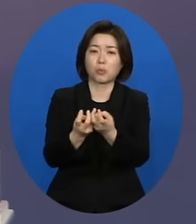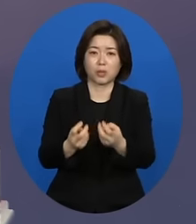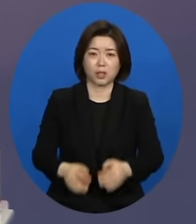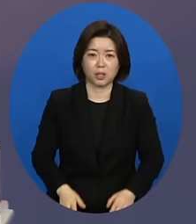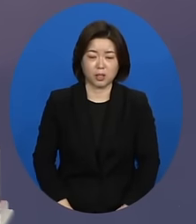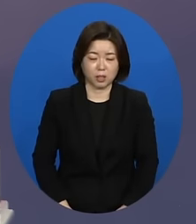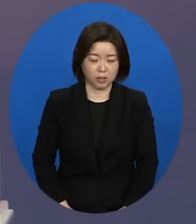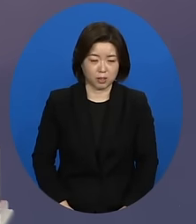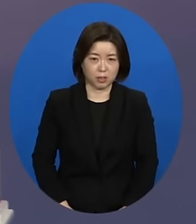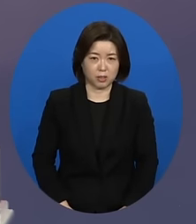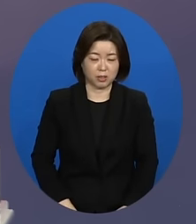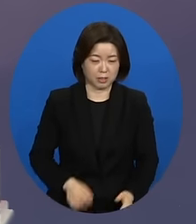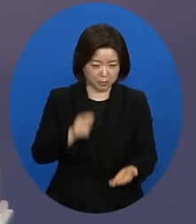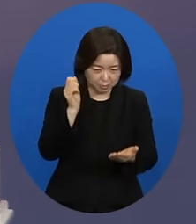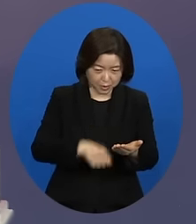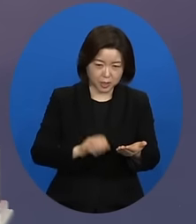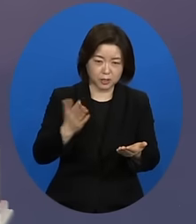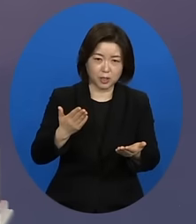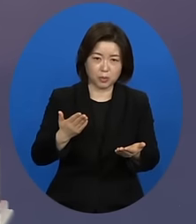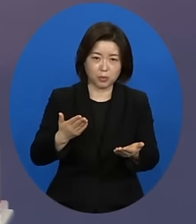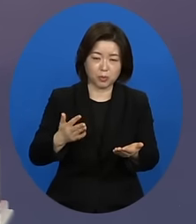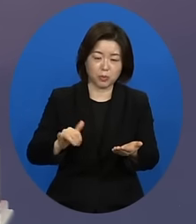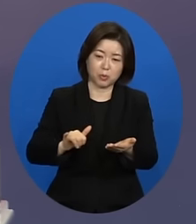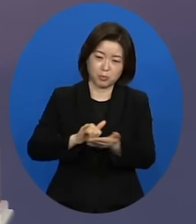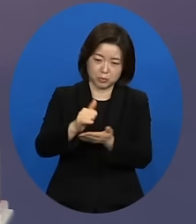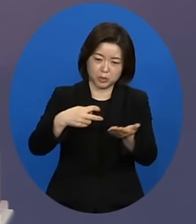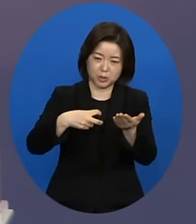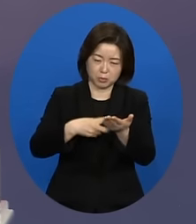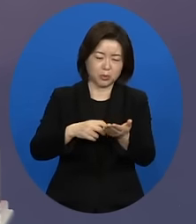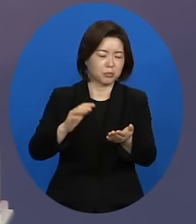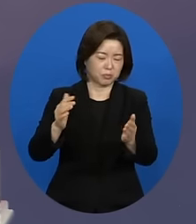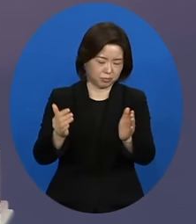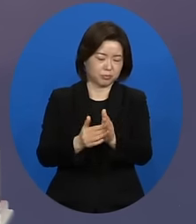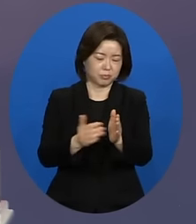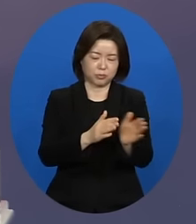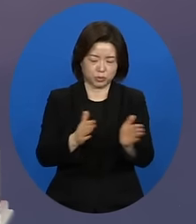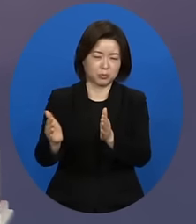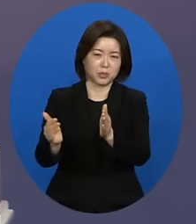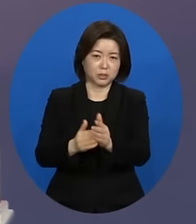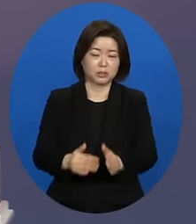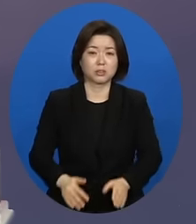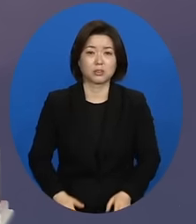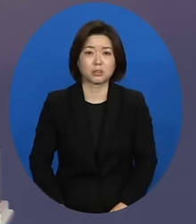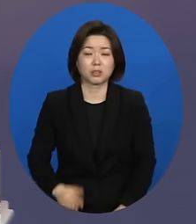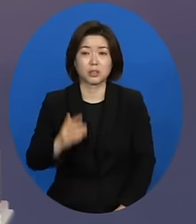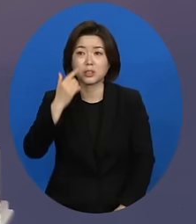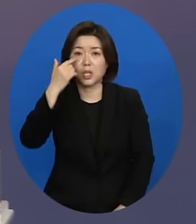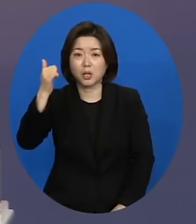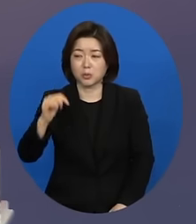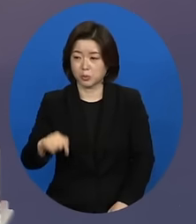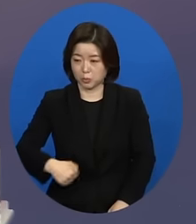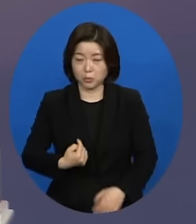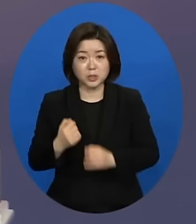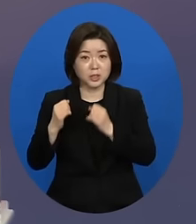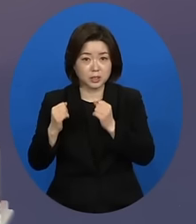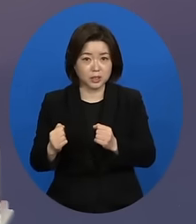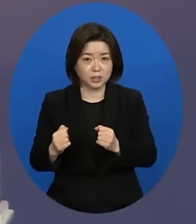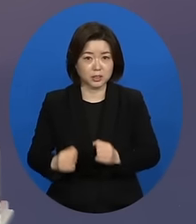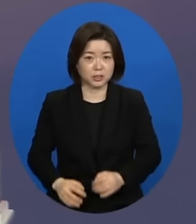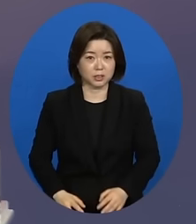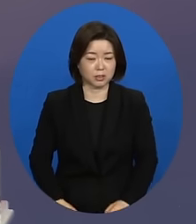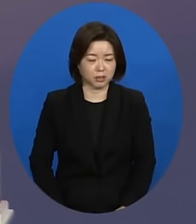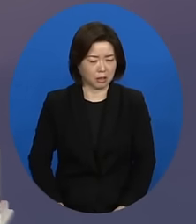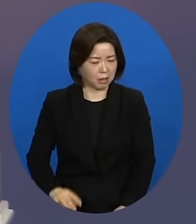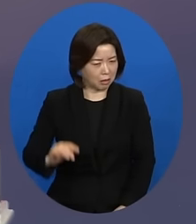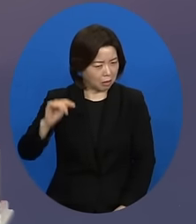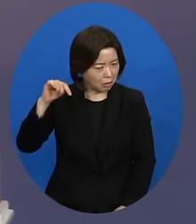비자도 됐고 비행기 표도 다 됐어. 우리 아버지가 혼자 계시더니 이렇게